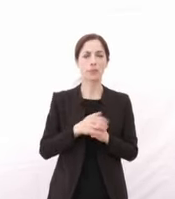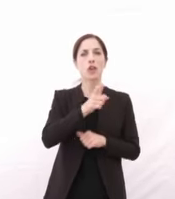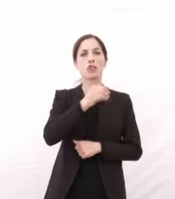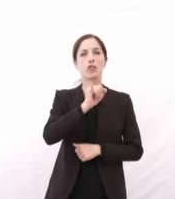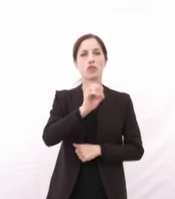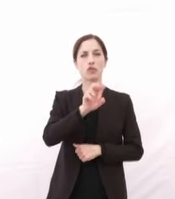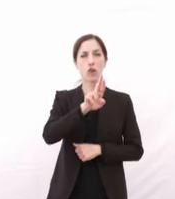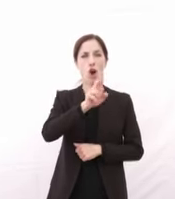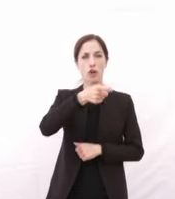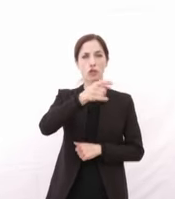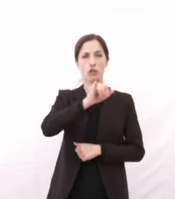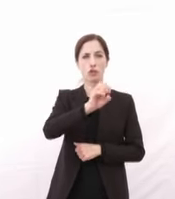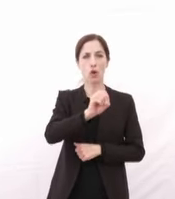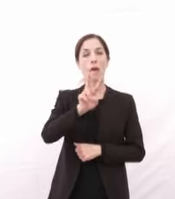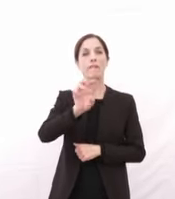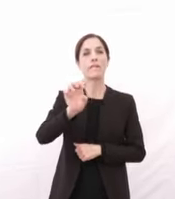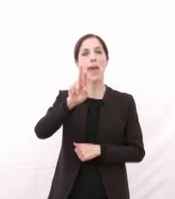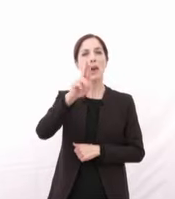Giorgio Verdura,